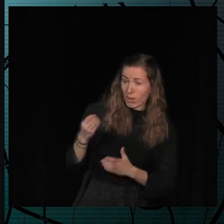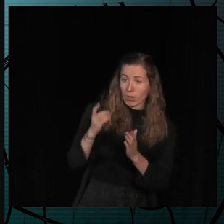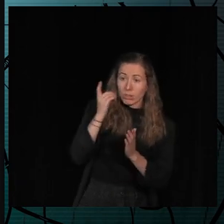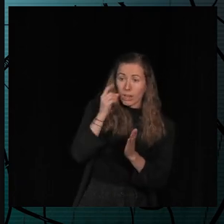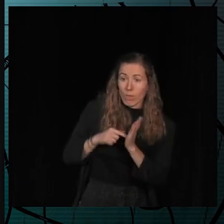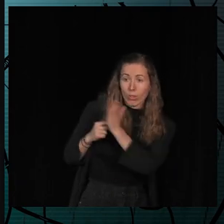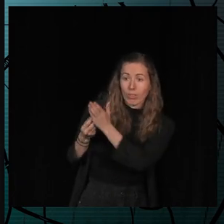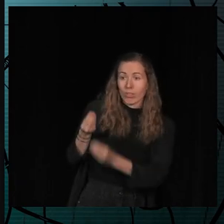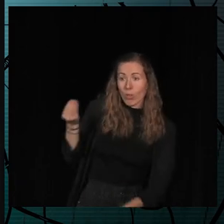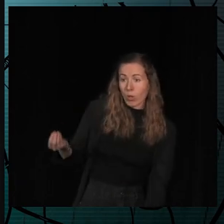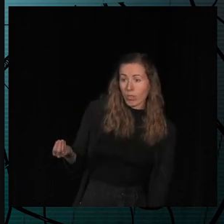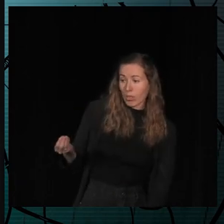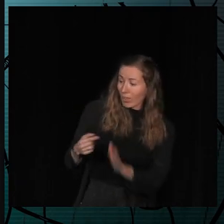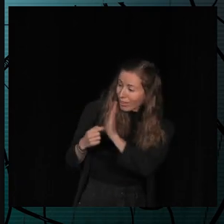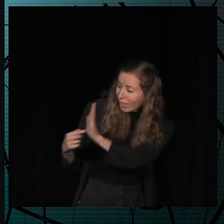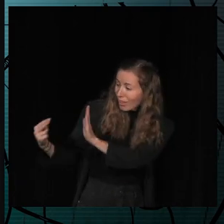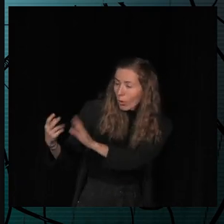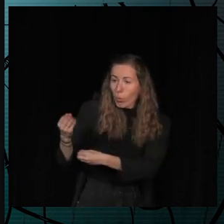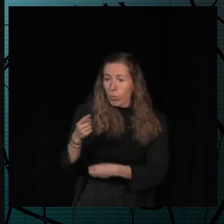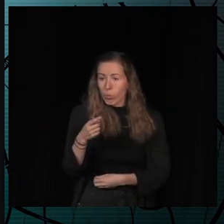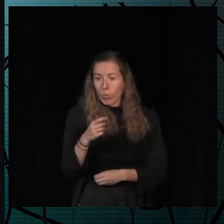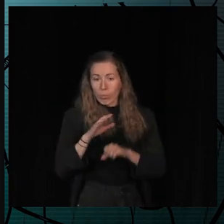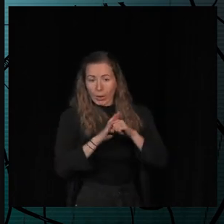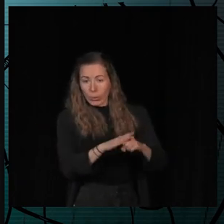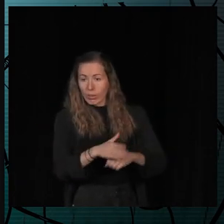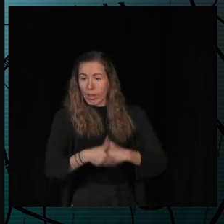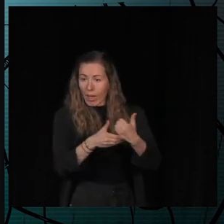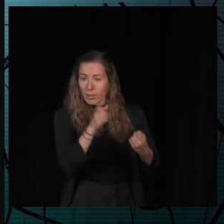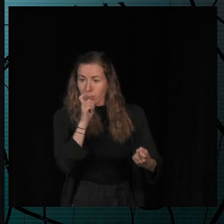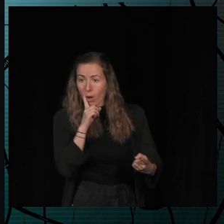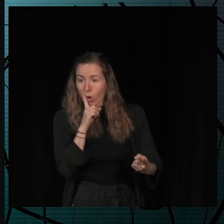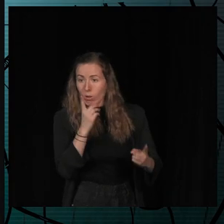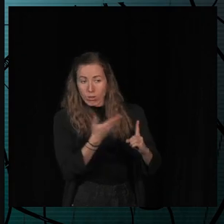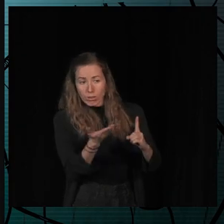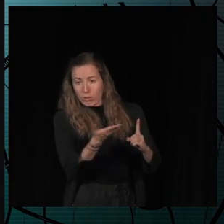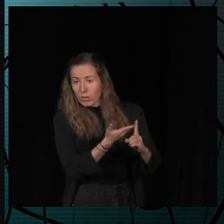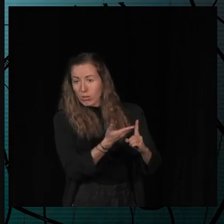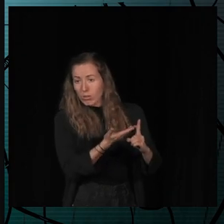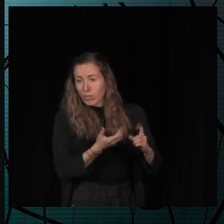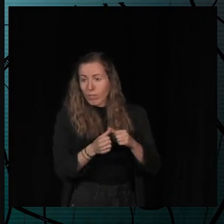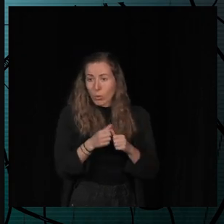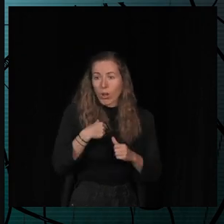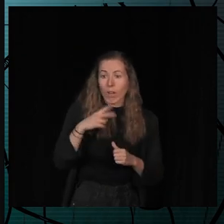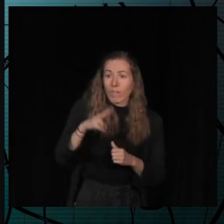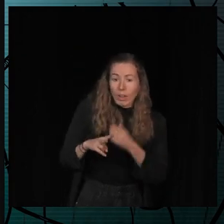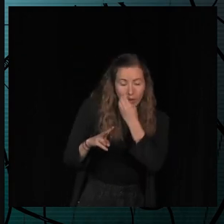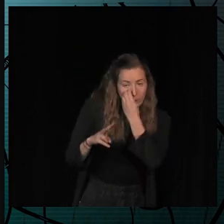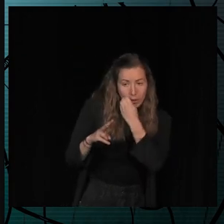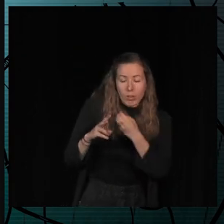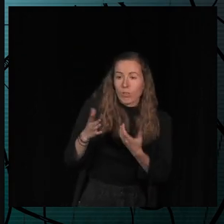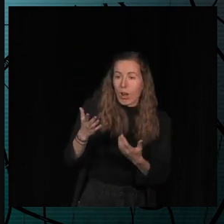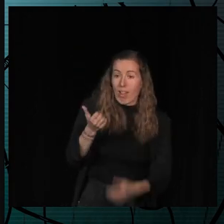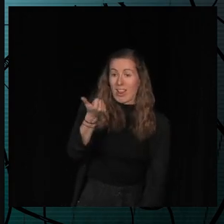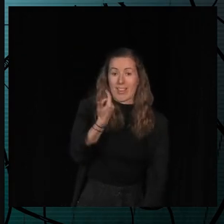faudrait surtout avant tout aider le parent c'est ça la question c'est pas c'est pas montrer que l'écran serait l'unique